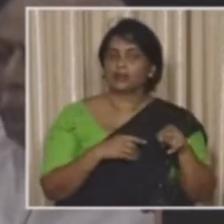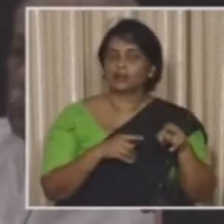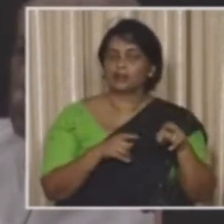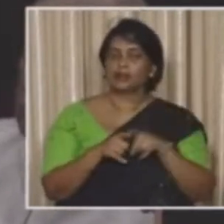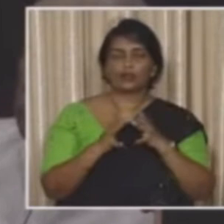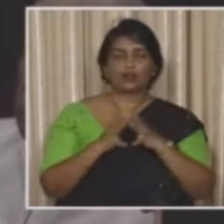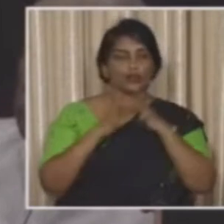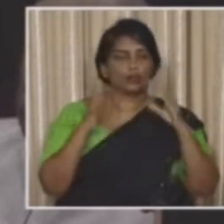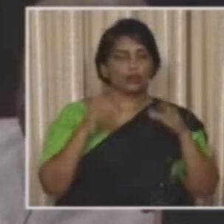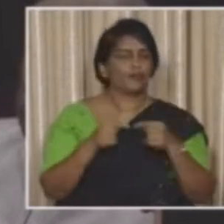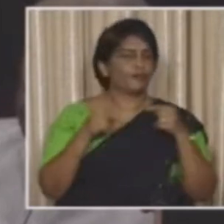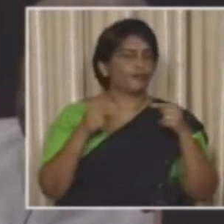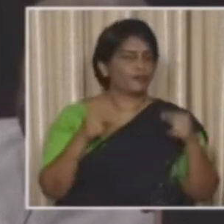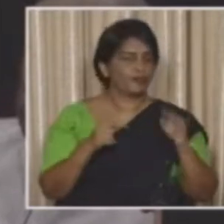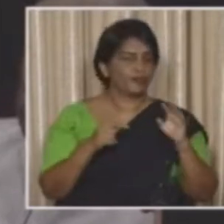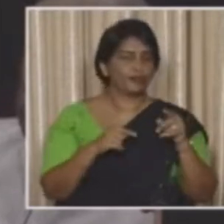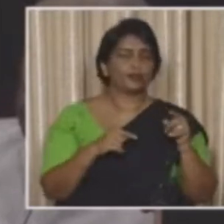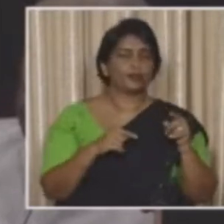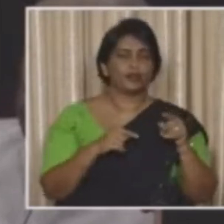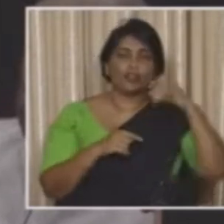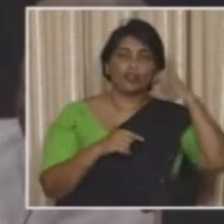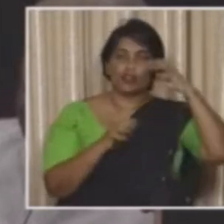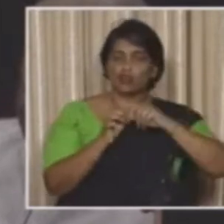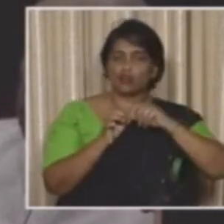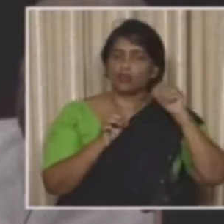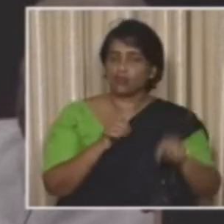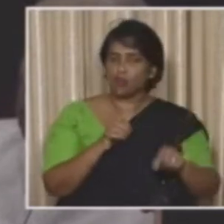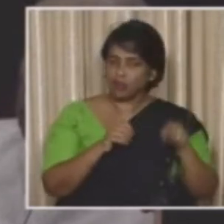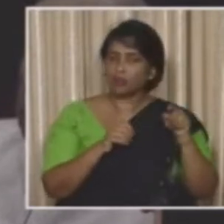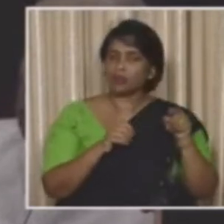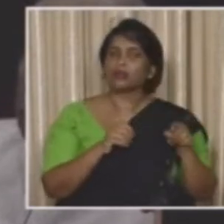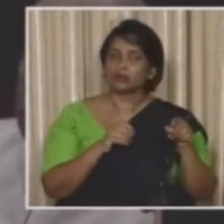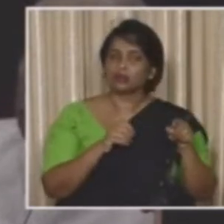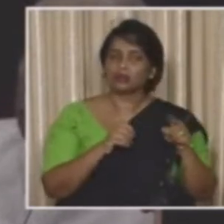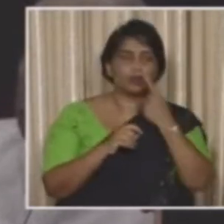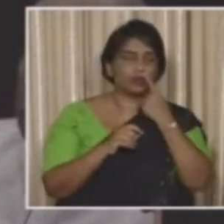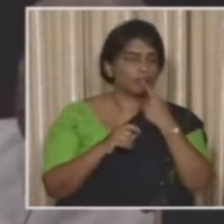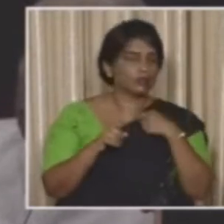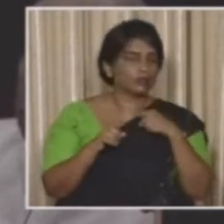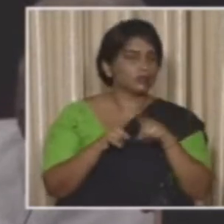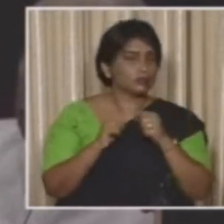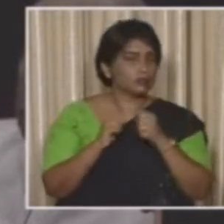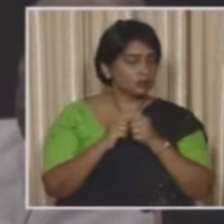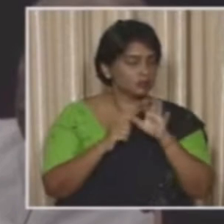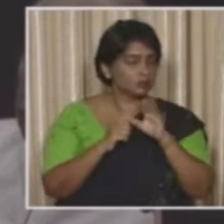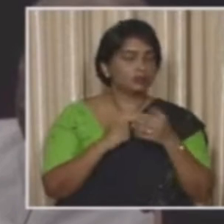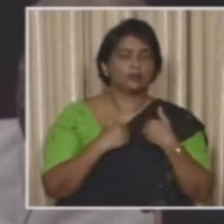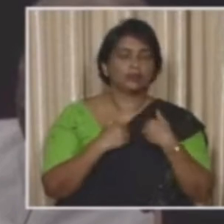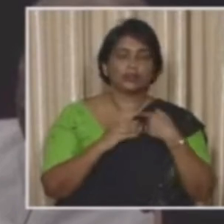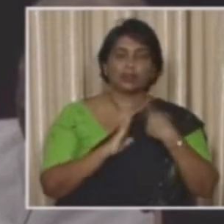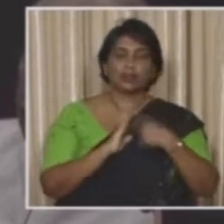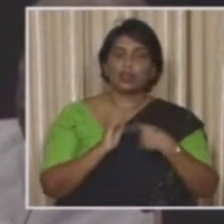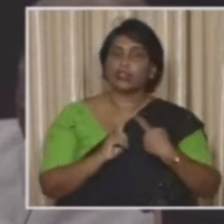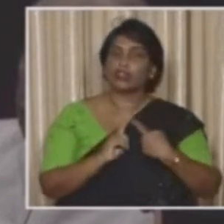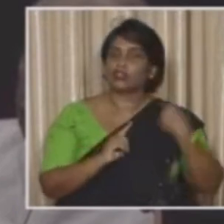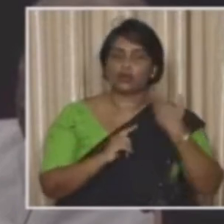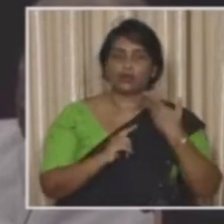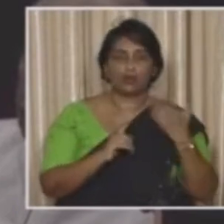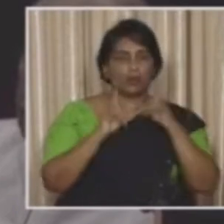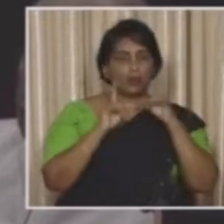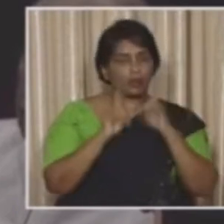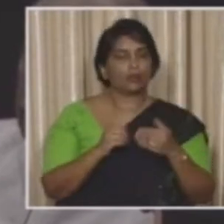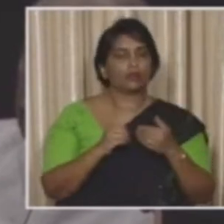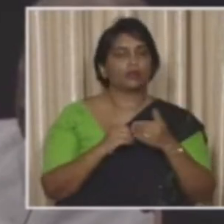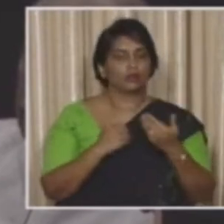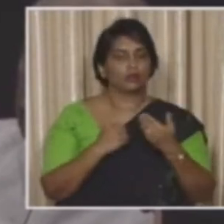මේකට විශාල විරුද්ධත්වයක් තිබුණා විදුලි බල මණ්ඩලය ඉතින් මේ කියන විදිහට යනවනම් අපේ රට දියුණු කරන්න අපි මේ තත්ත්වයේ